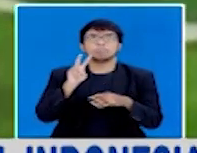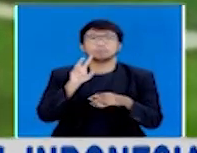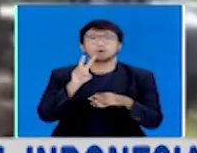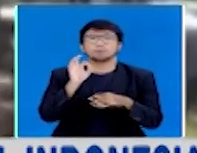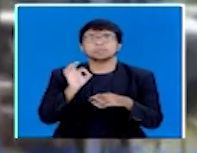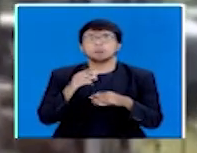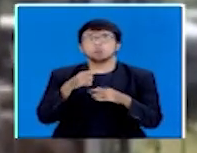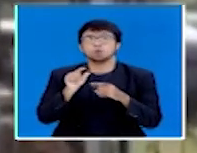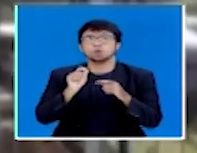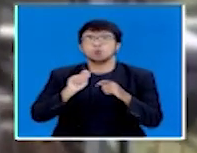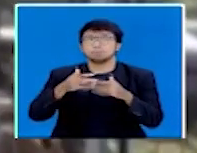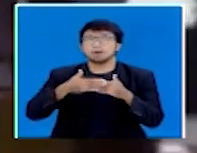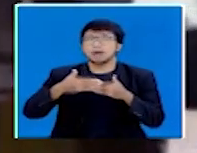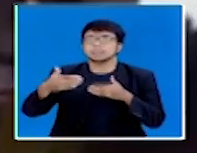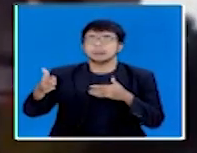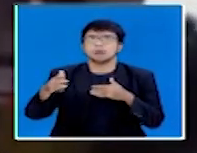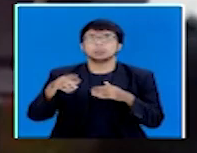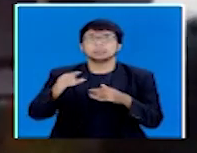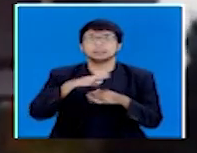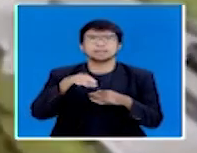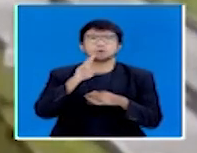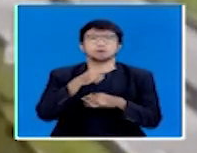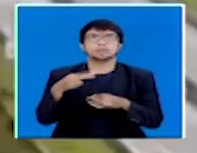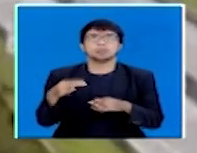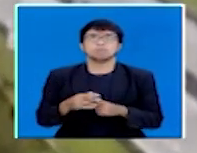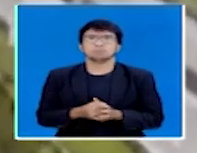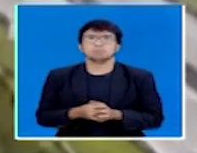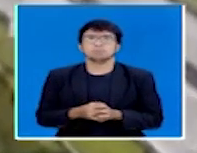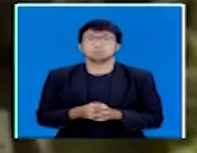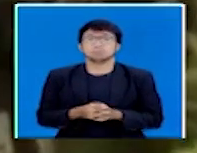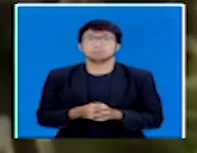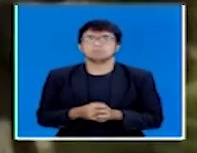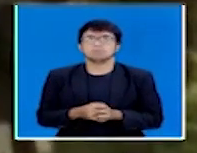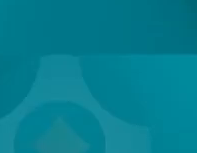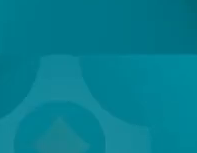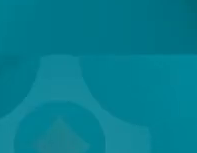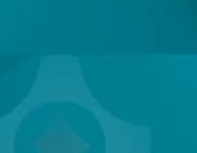jalan tol yang beroperasi di seluruh Indonesia. Tim Liputan iNews melaporkan.